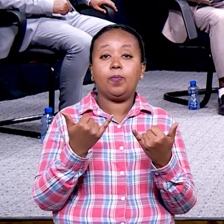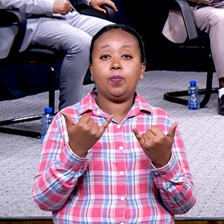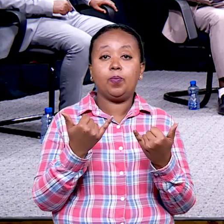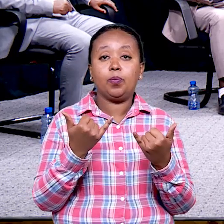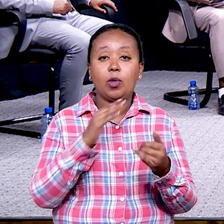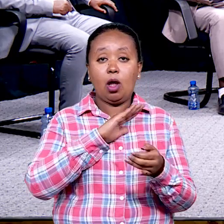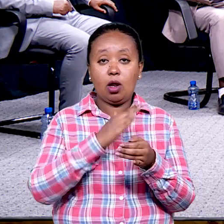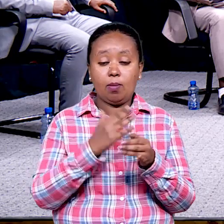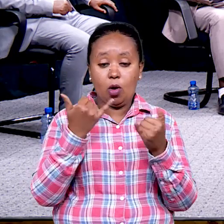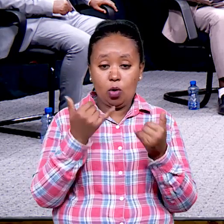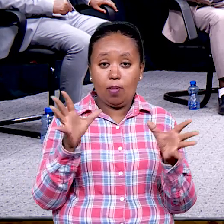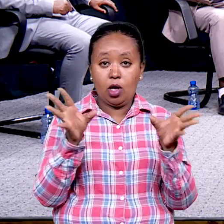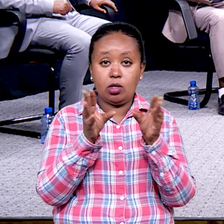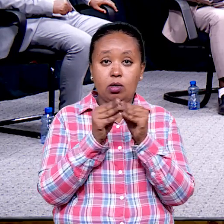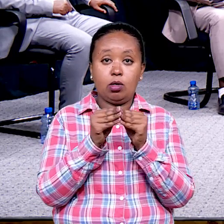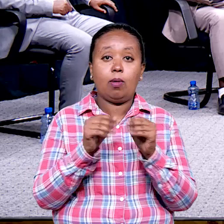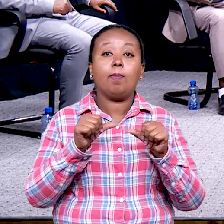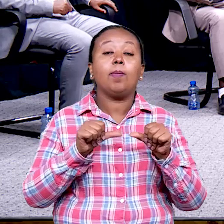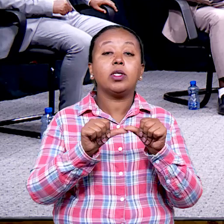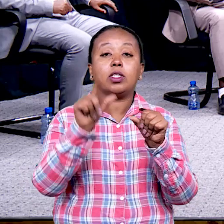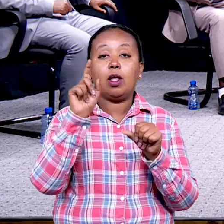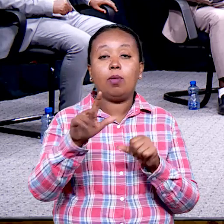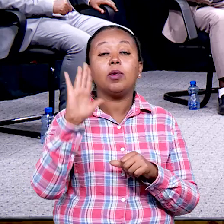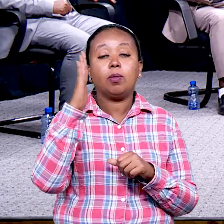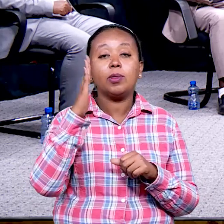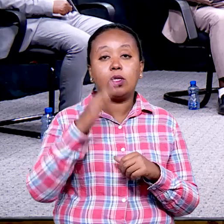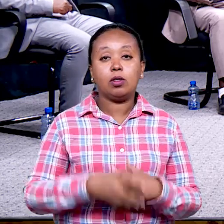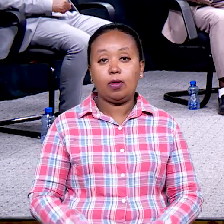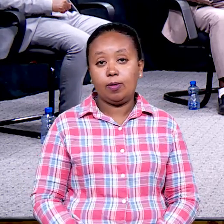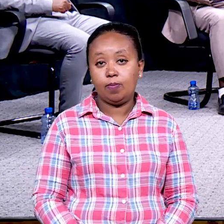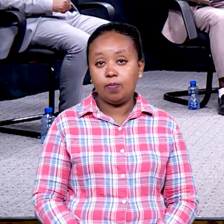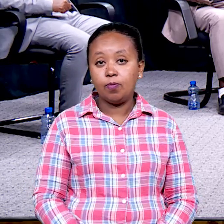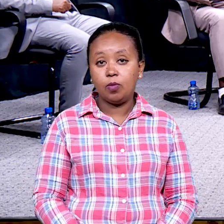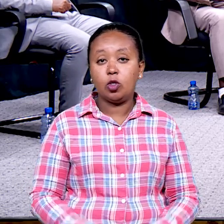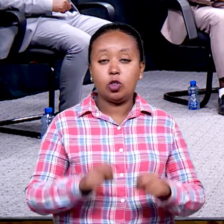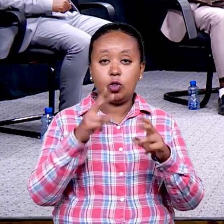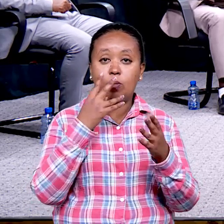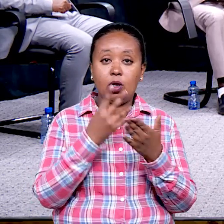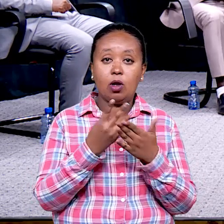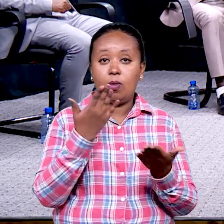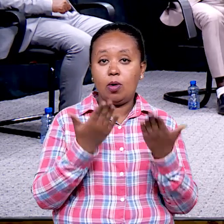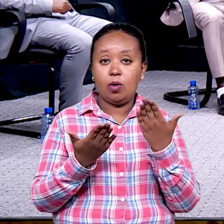ቲንክ ኤነርጂ በደንብ አሰባስፎ ማስቀጠል ያለብን ይመስለኛል